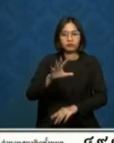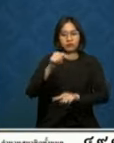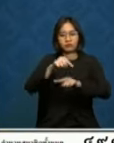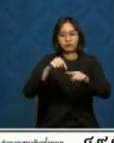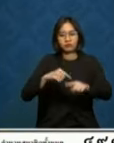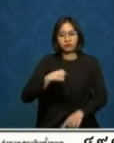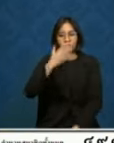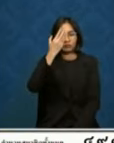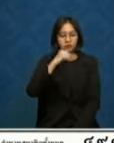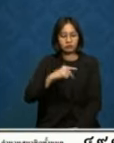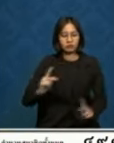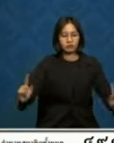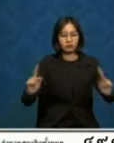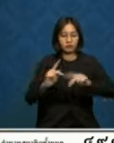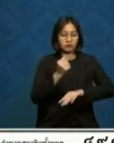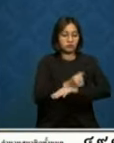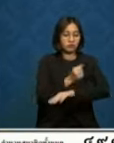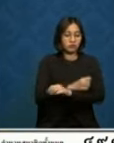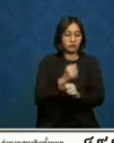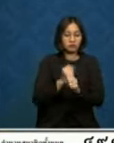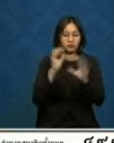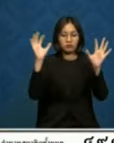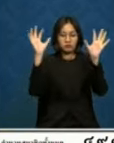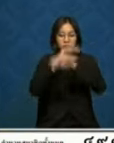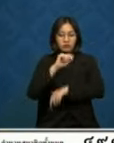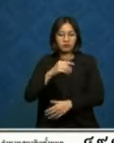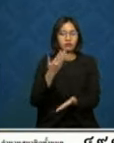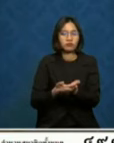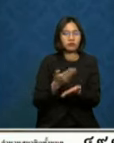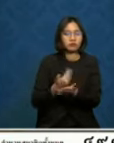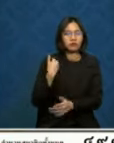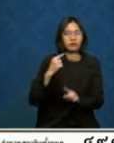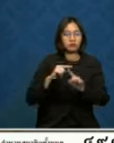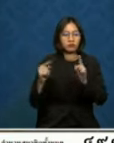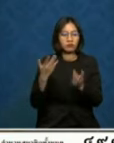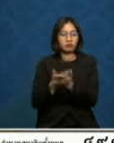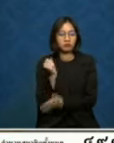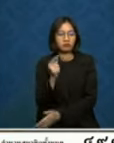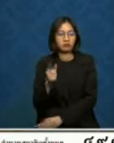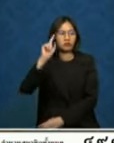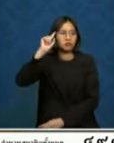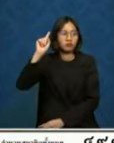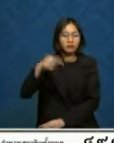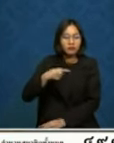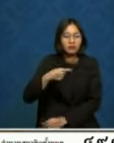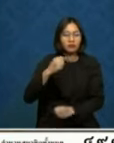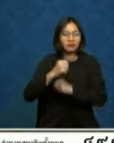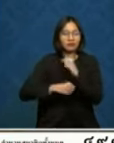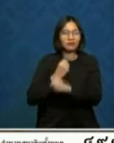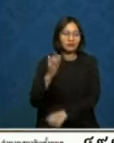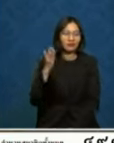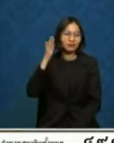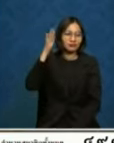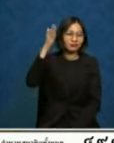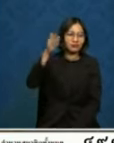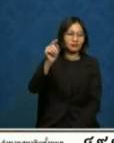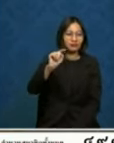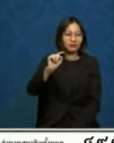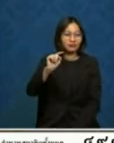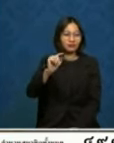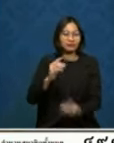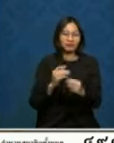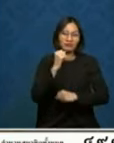ราะดิฉันไม่อยากเห็นกระทรวงแรงงานทำตัวเหมือนแมนยูที่มีเงินแต่ใช้ไม่เป็นค่ะแล้วหวังว่าในปีหน้าเนี่ยในสัปดา